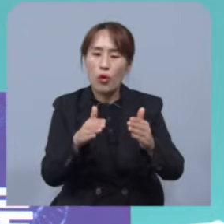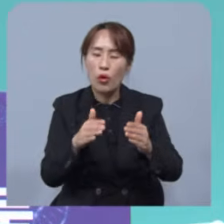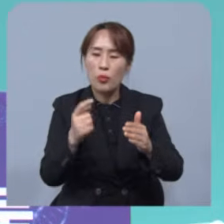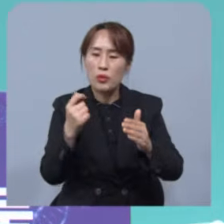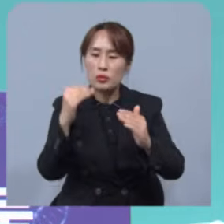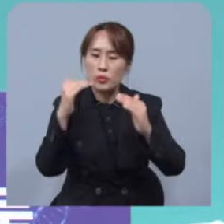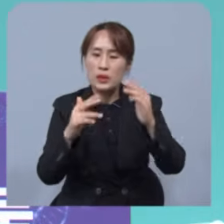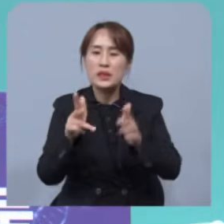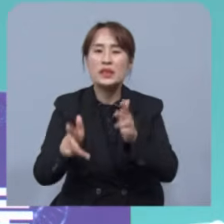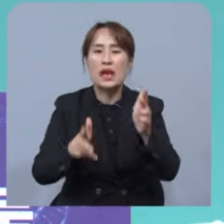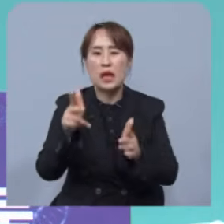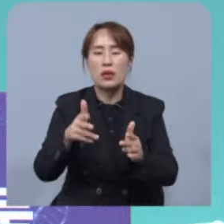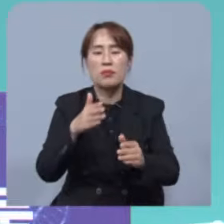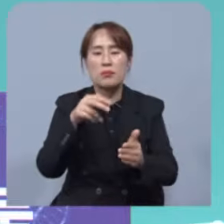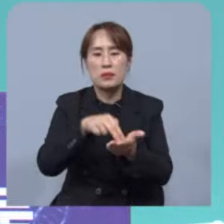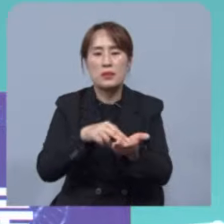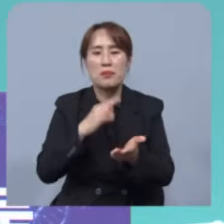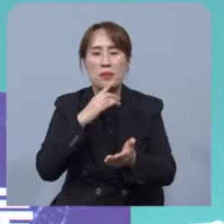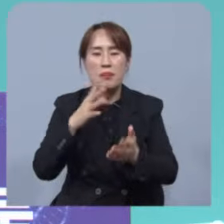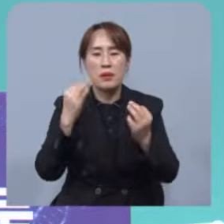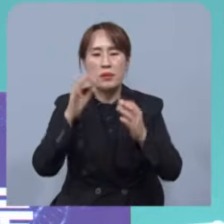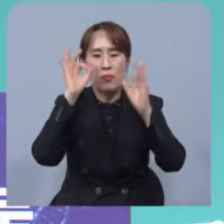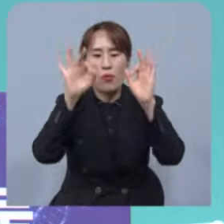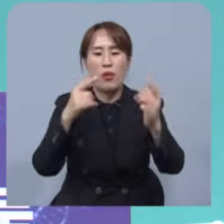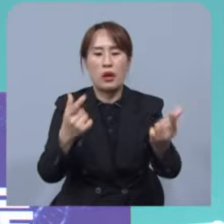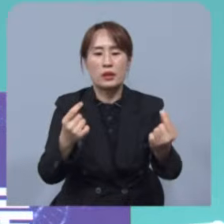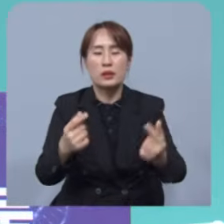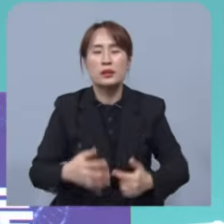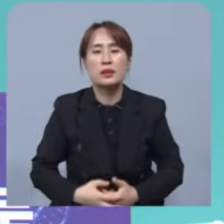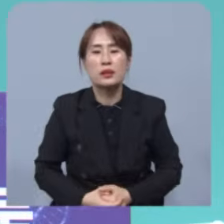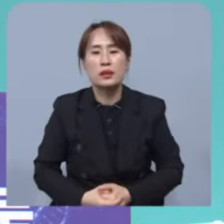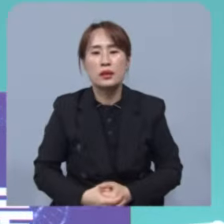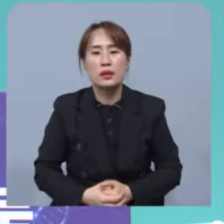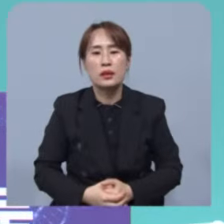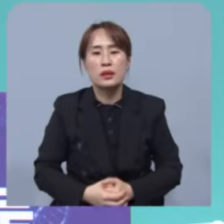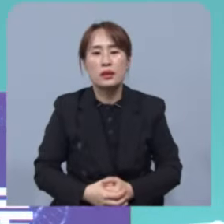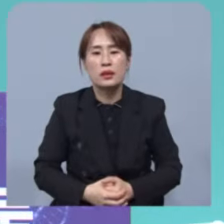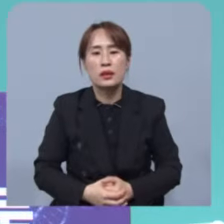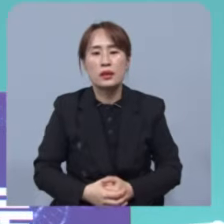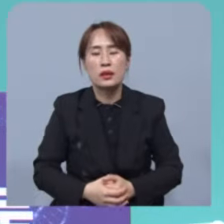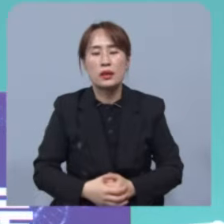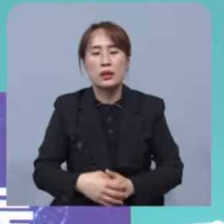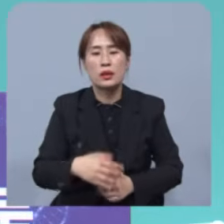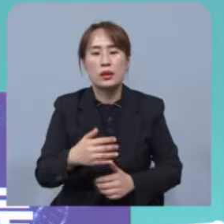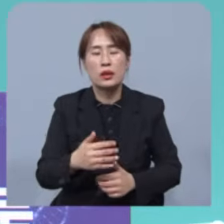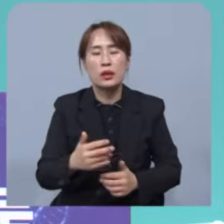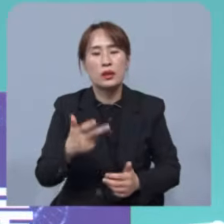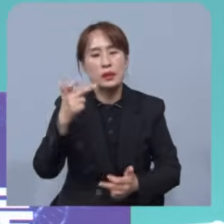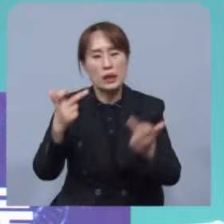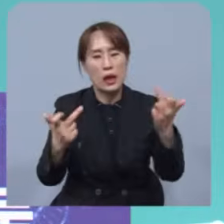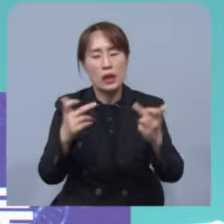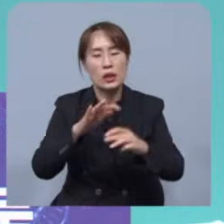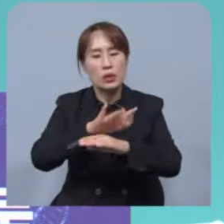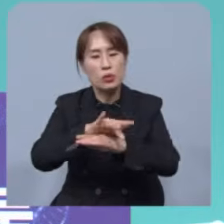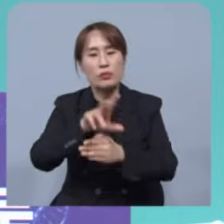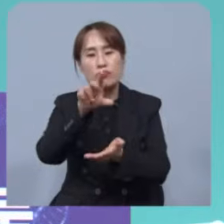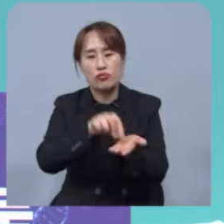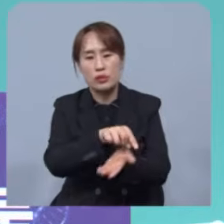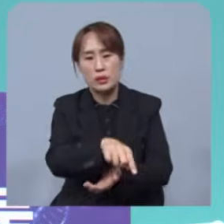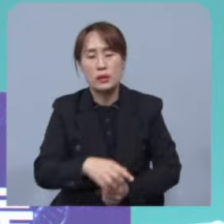주로 산업화 측면만 많이 고려했던 것 같은데 동부 지역의 농산촌